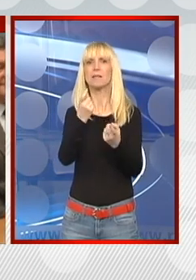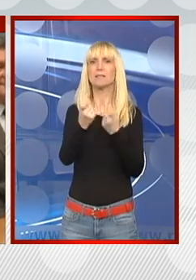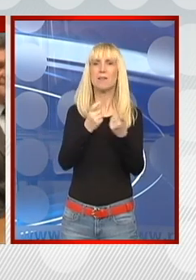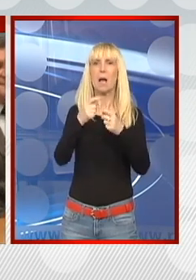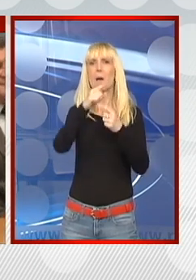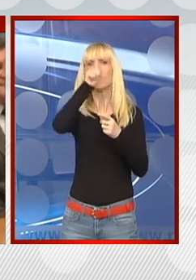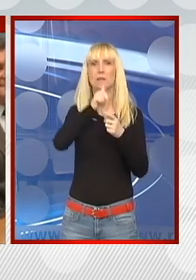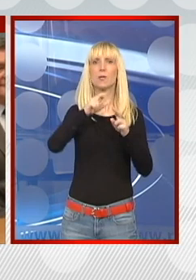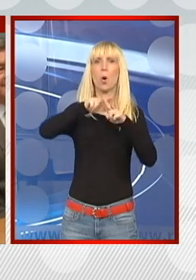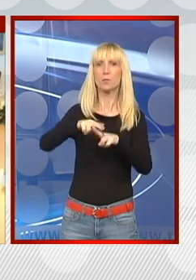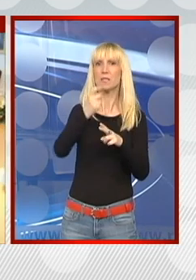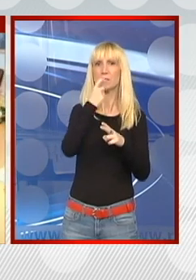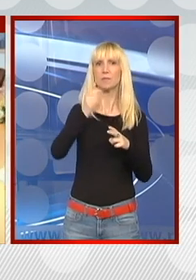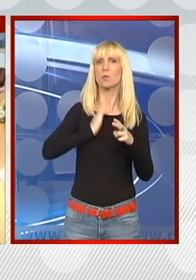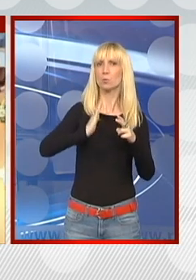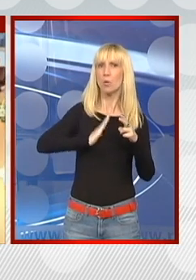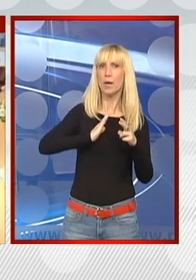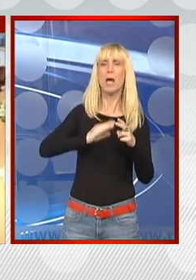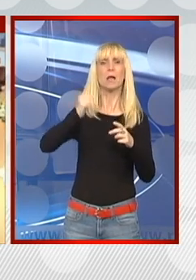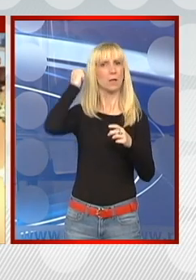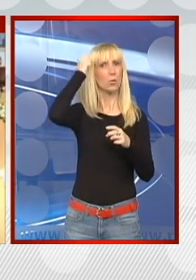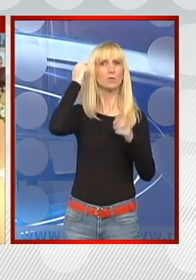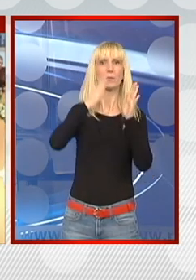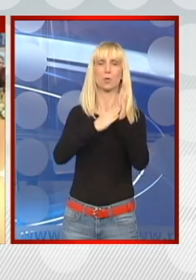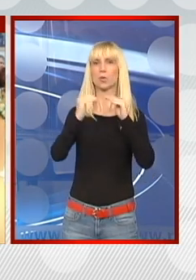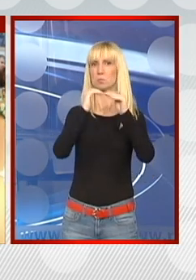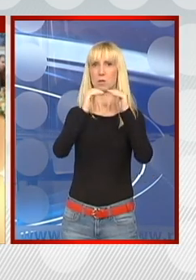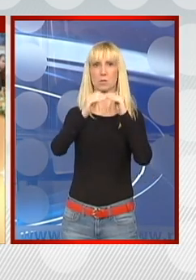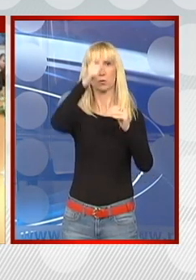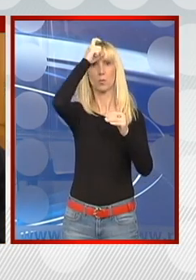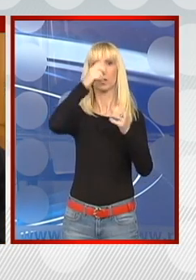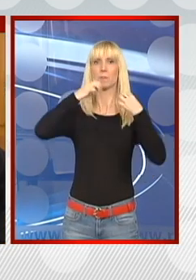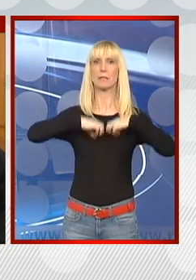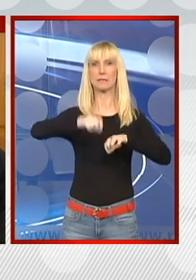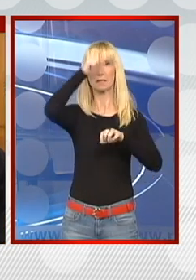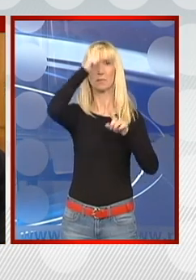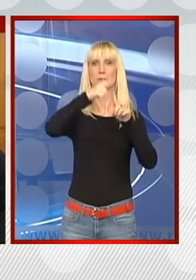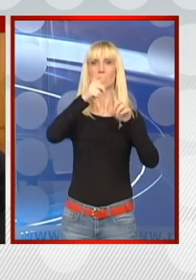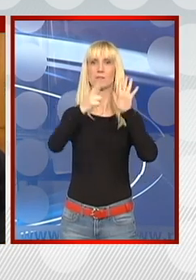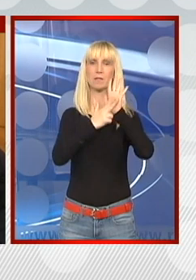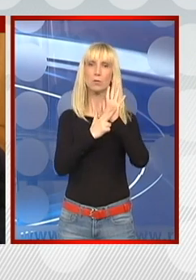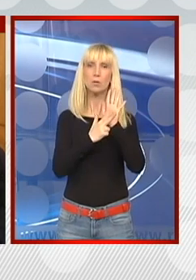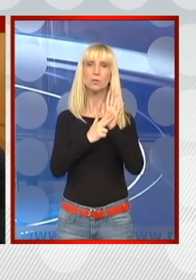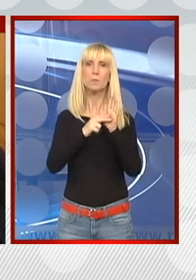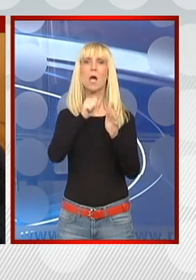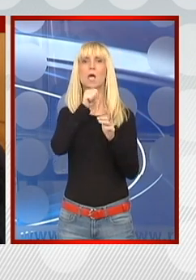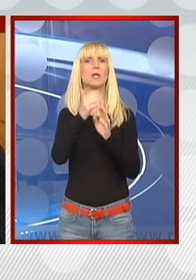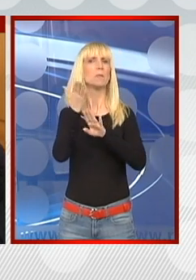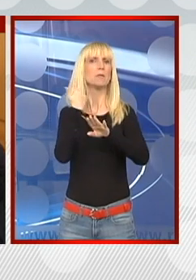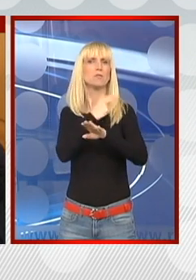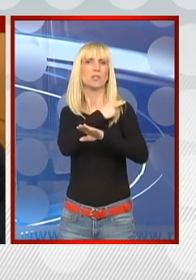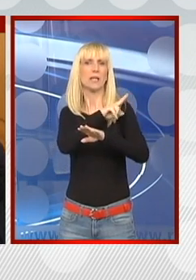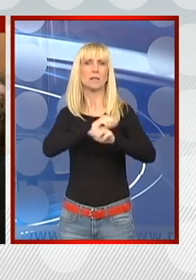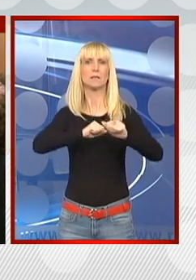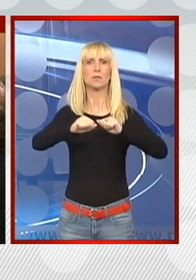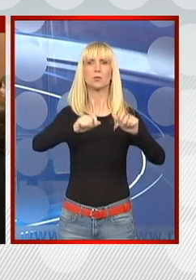srpske kulturne baštine na Kosovo i Metohiji, saglasili su se u Beogradu predsednik Srbije Tomisav Nikolić i bivši